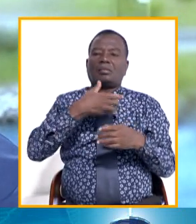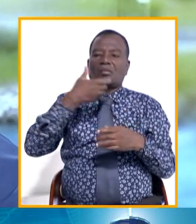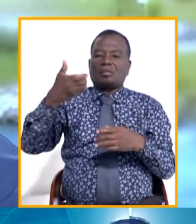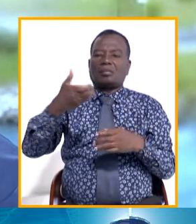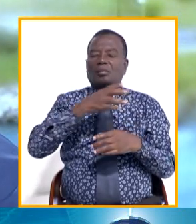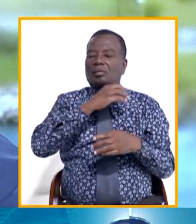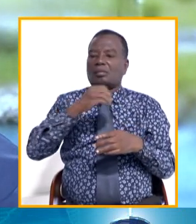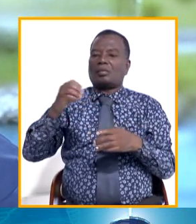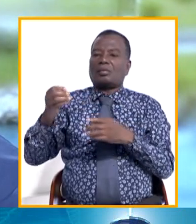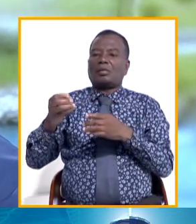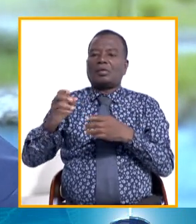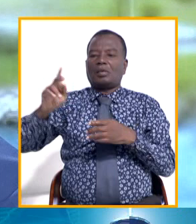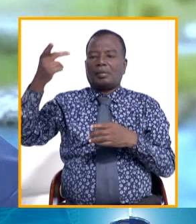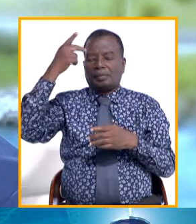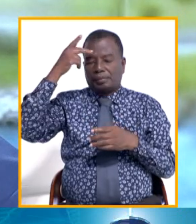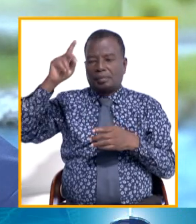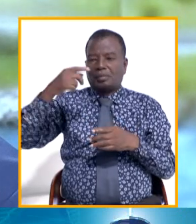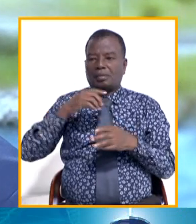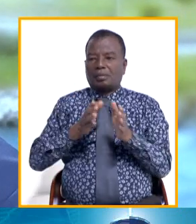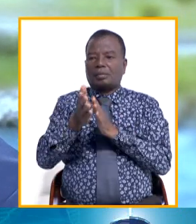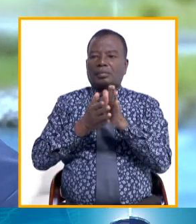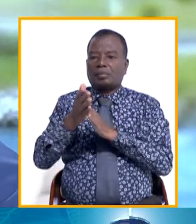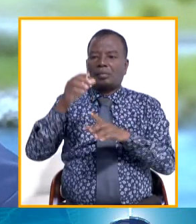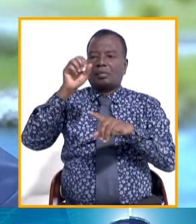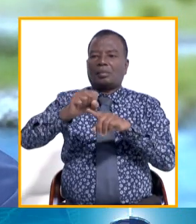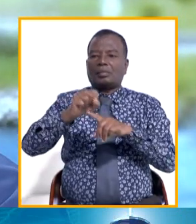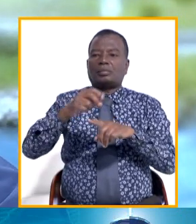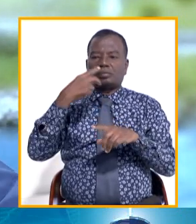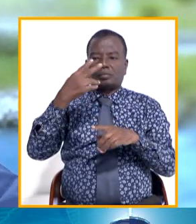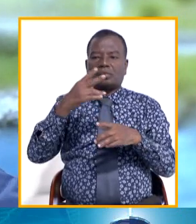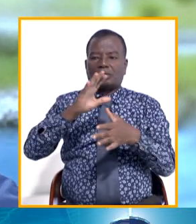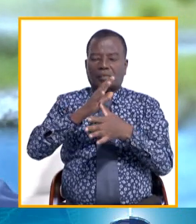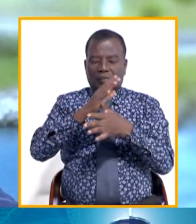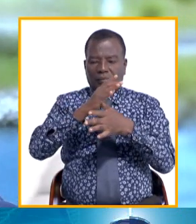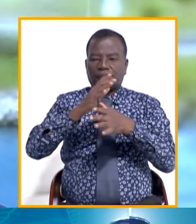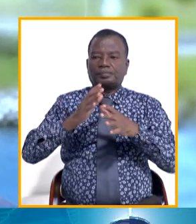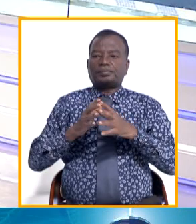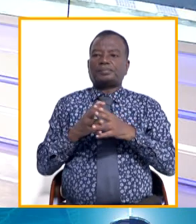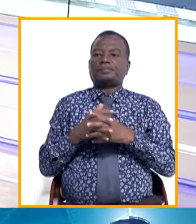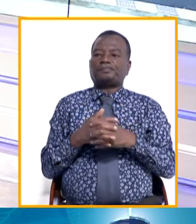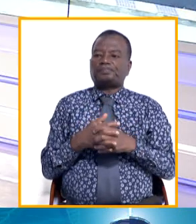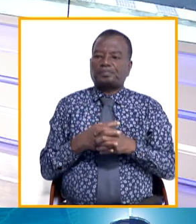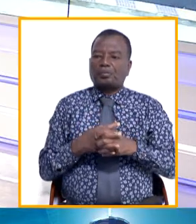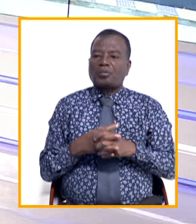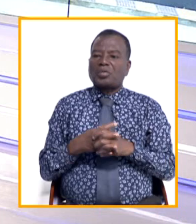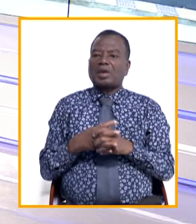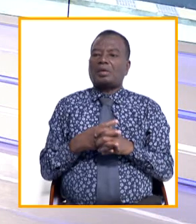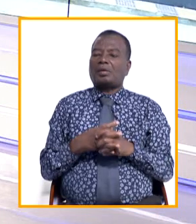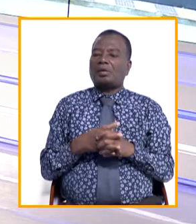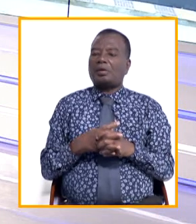Le service politique de la rédaction s'est intéressé au sujet. Il nous propose ce reportage signé Sidonie